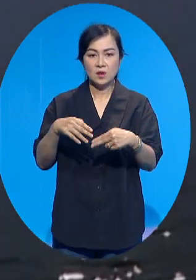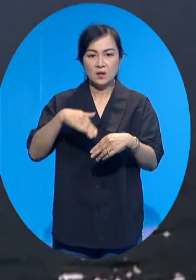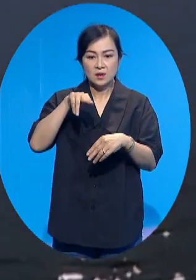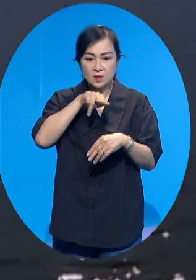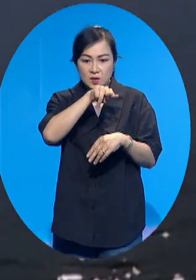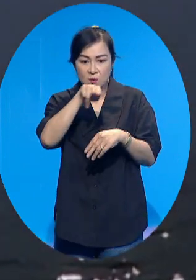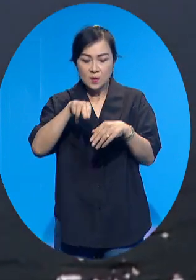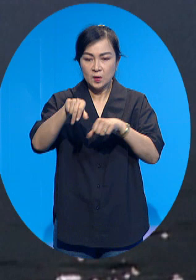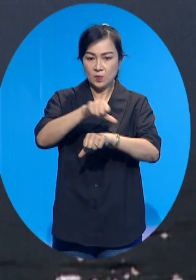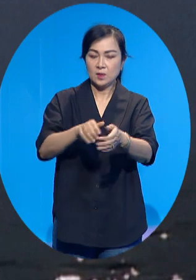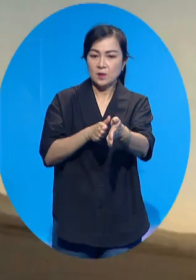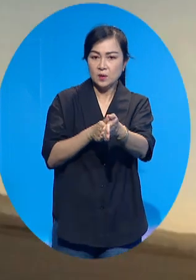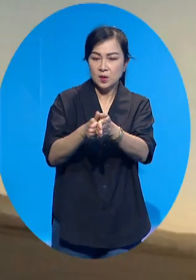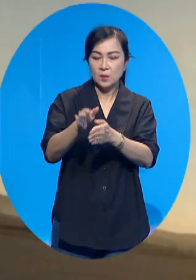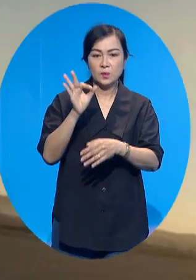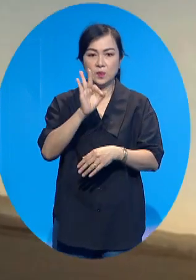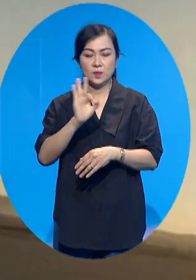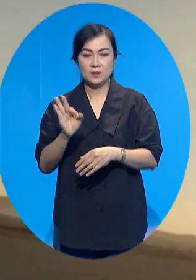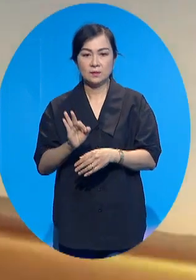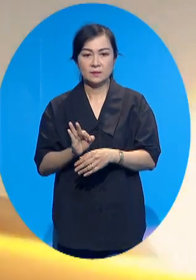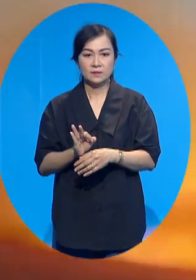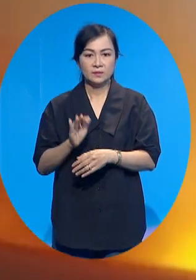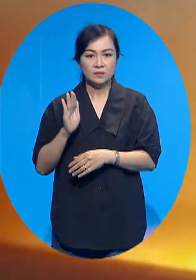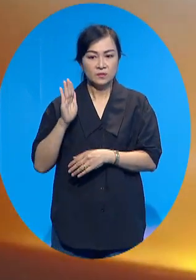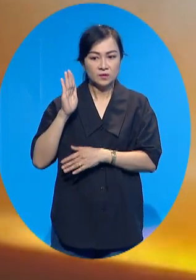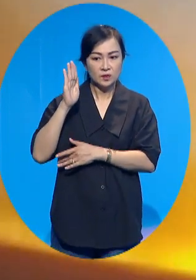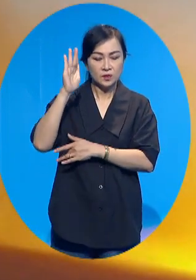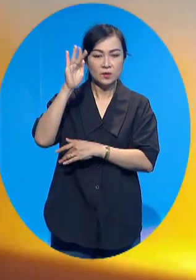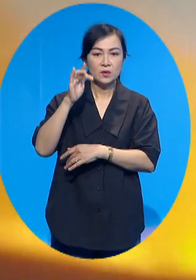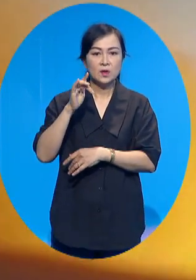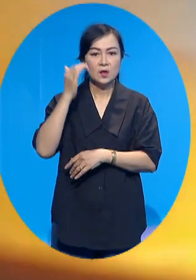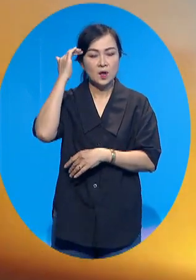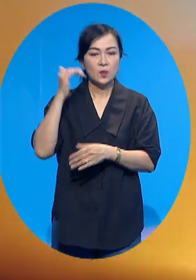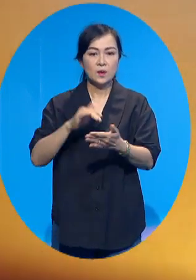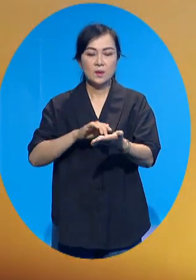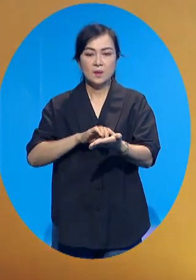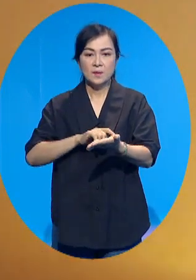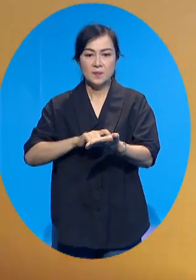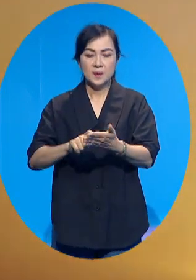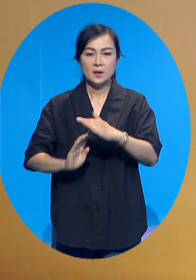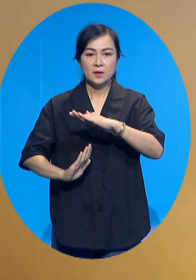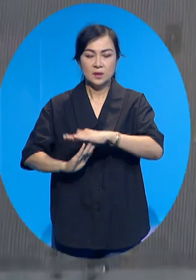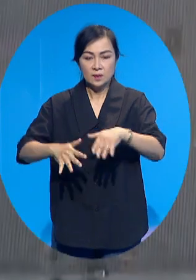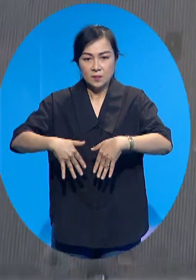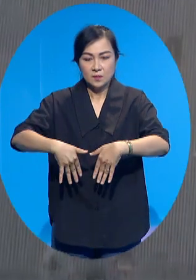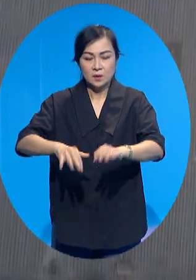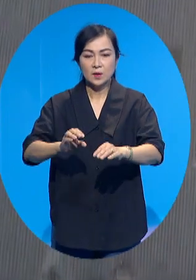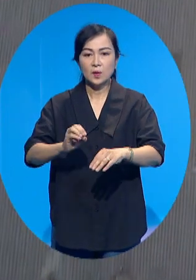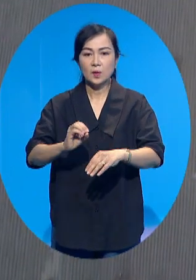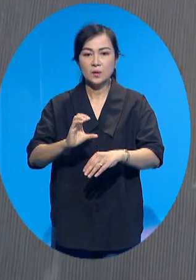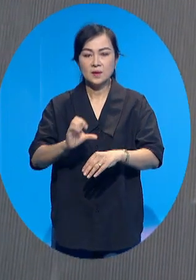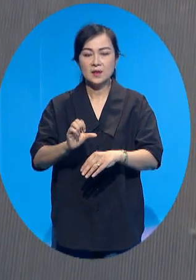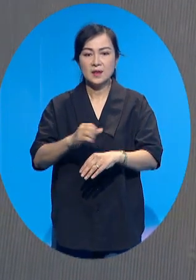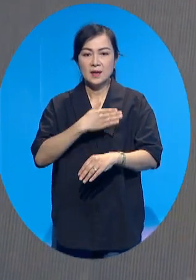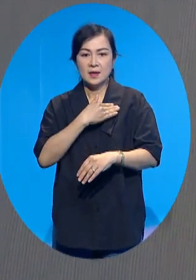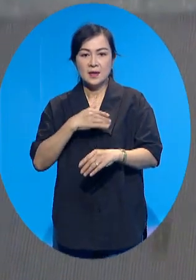giám sát những hành động tiếp theo của Triều Tiên. Vụ phóng diễn ra sau khi Hàn Quốc và Mỹ vừa kết thúc cuộc tập trận lá chắn tự do Ulchi, UFS